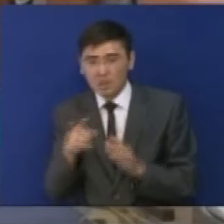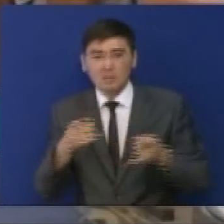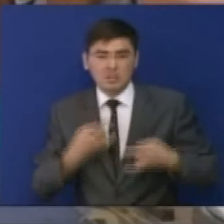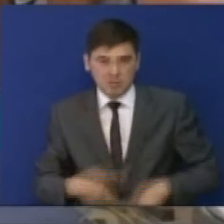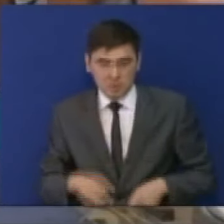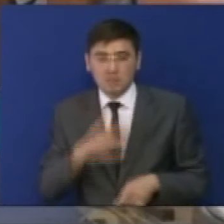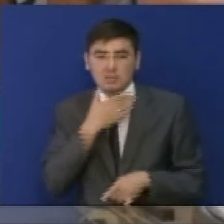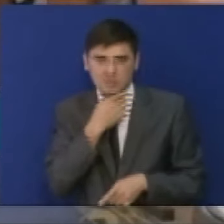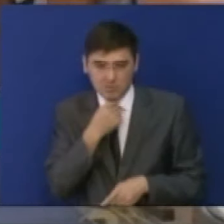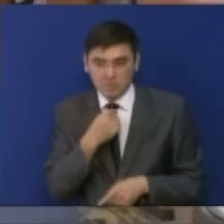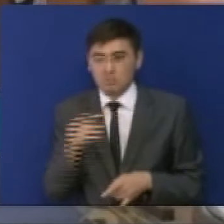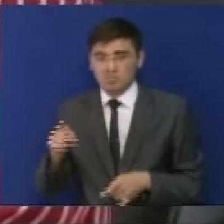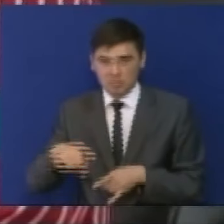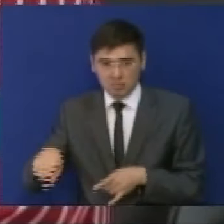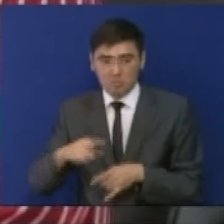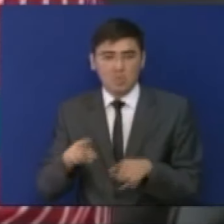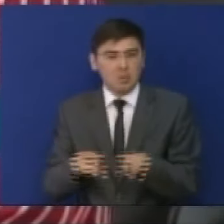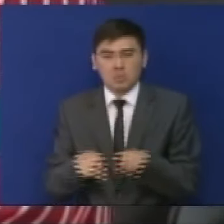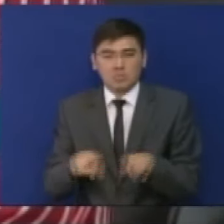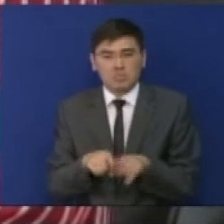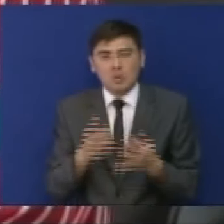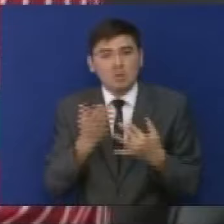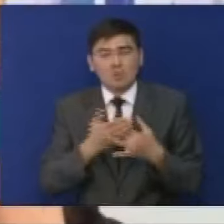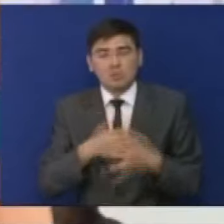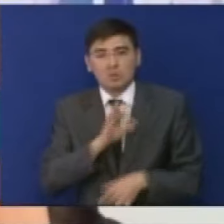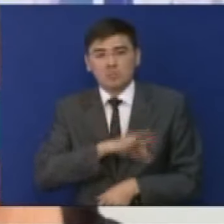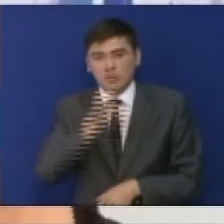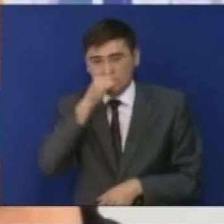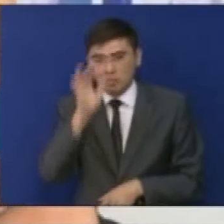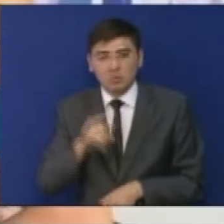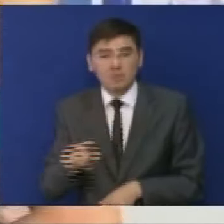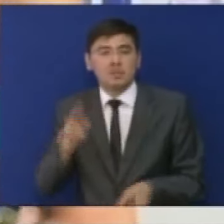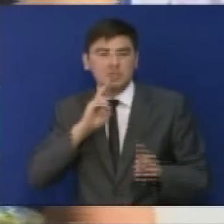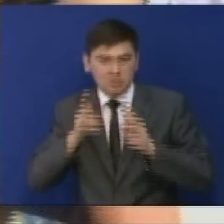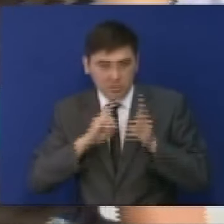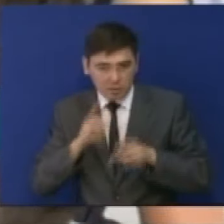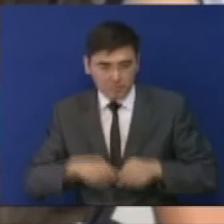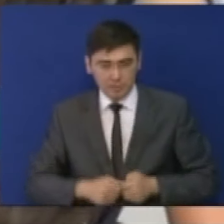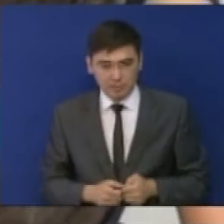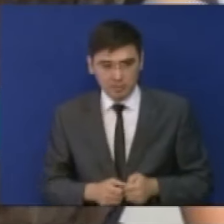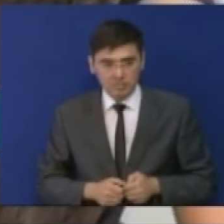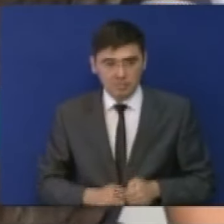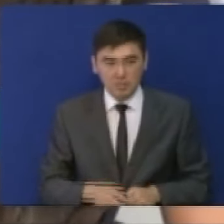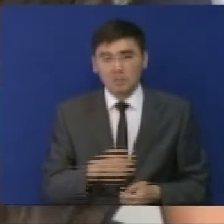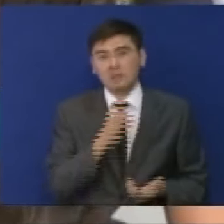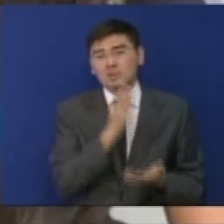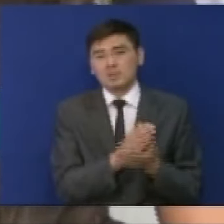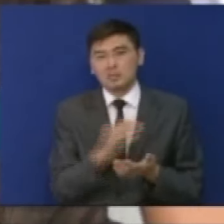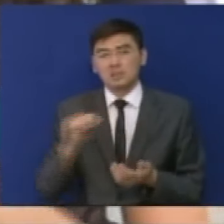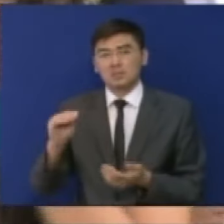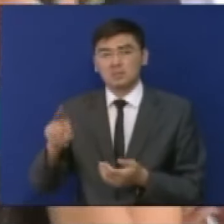родились и проживают на территории повышенного риска, не могут воспользоваться ими. Наш коллективный договор и профсоюз работников